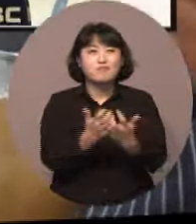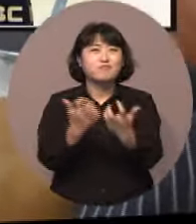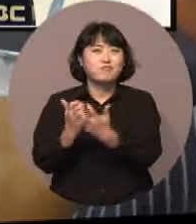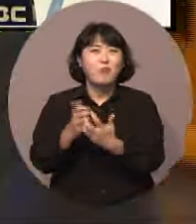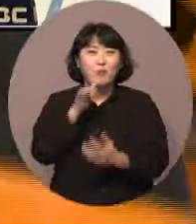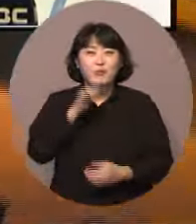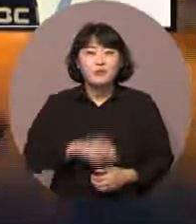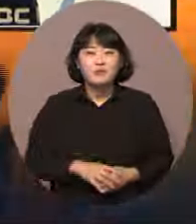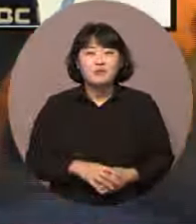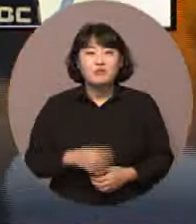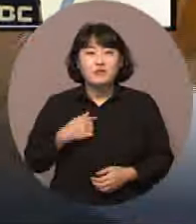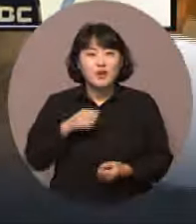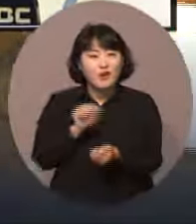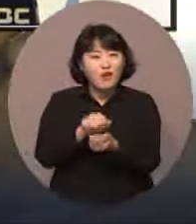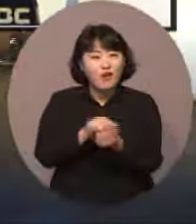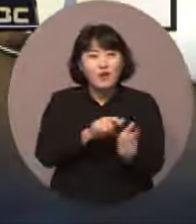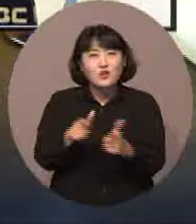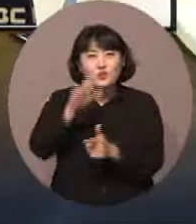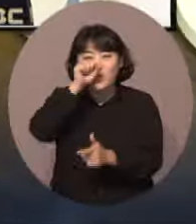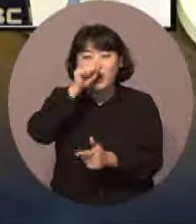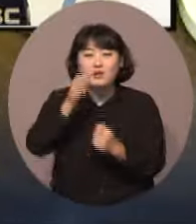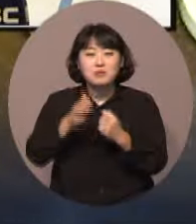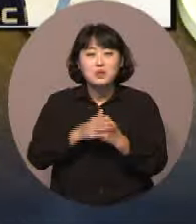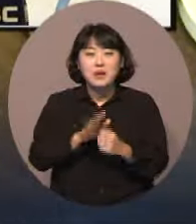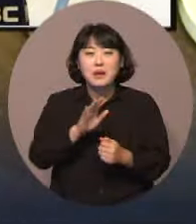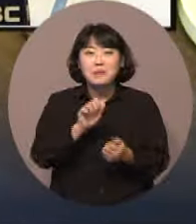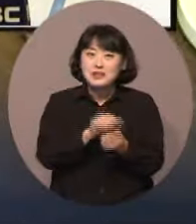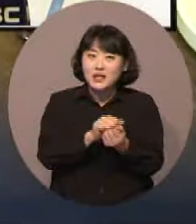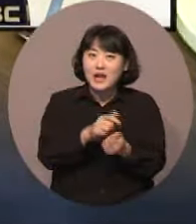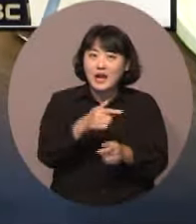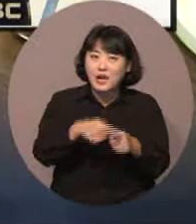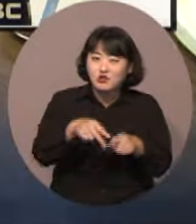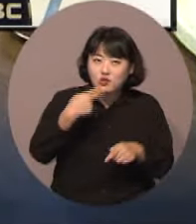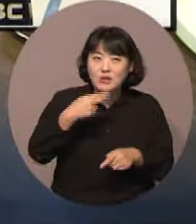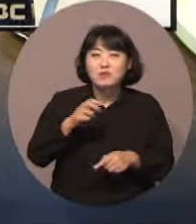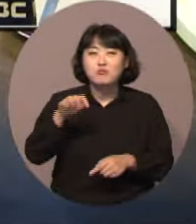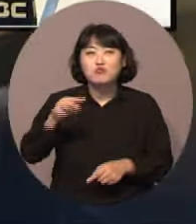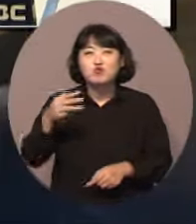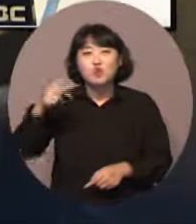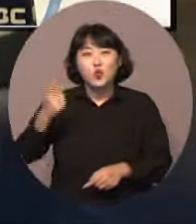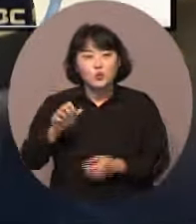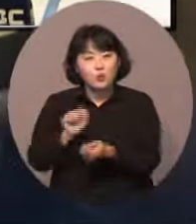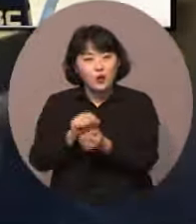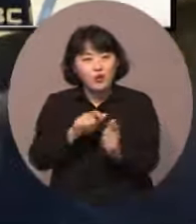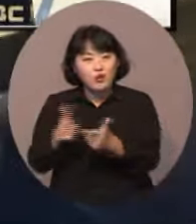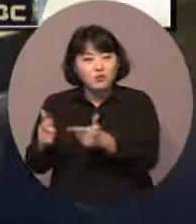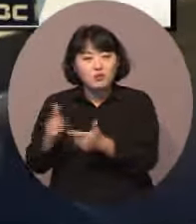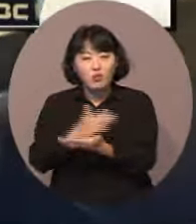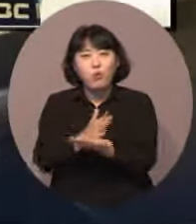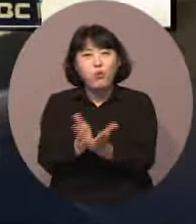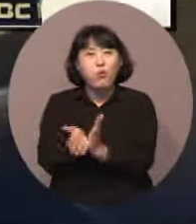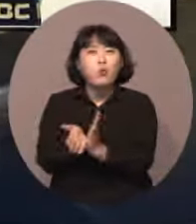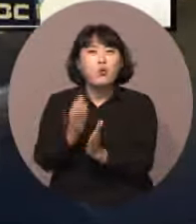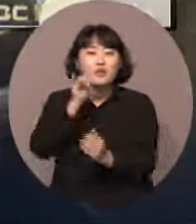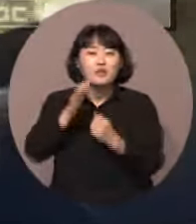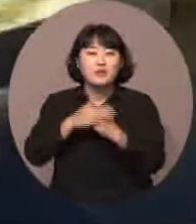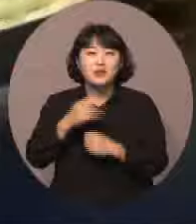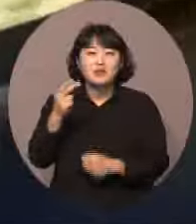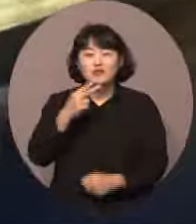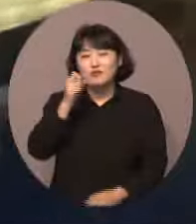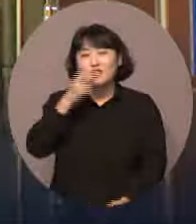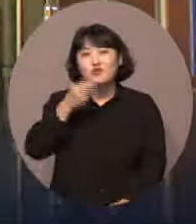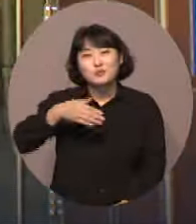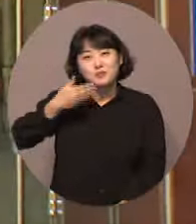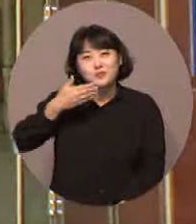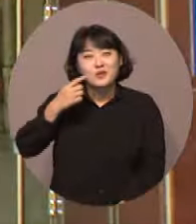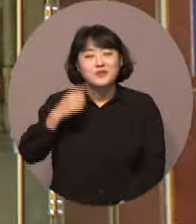제가 해산물을 좋아하는데 또 바지락 칼국수나 뭐 물총조개나 그런 거 들어간 칼국수 종류도 다양하고 많아가지고 자주 먹는 것